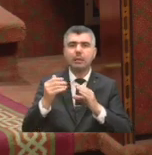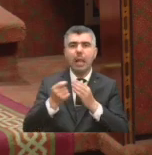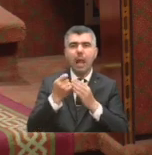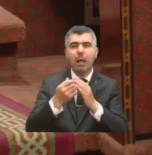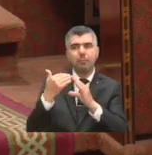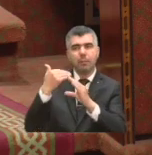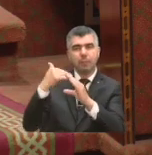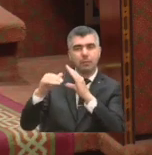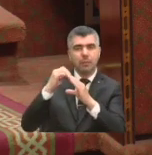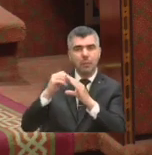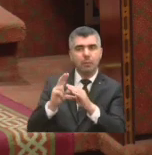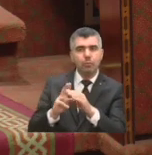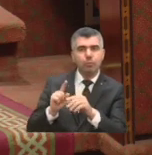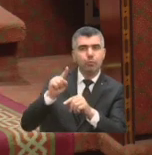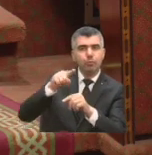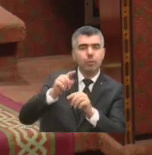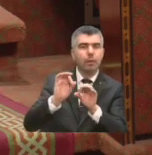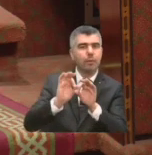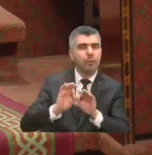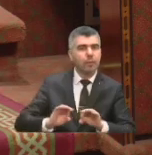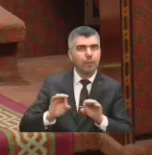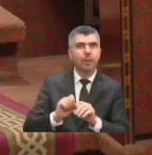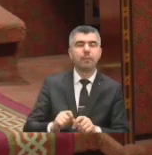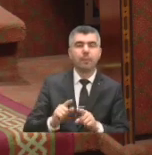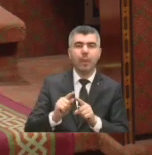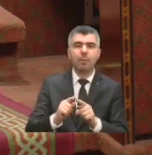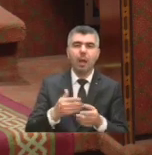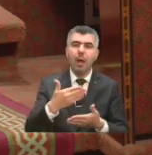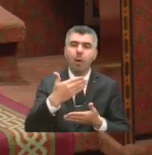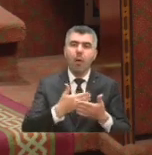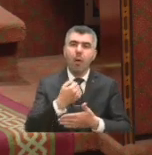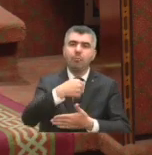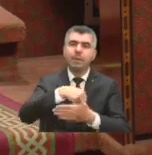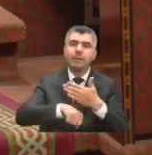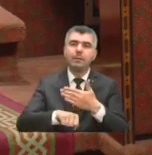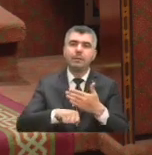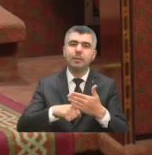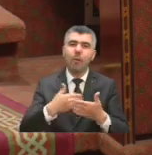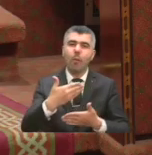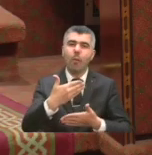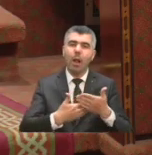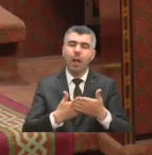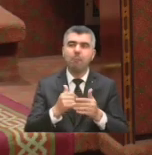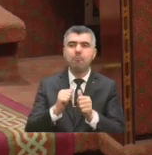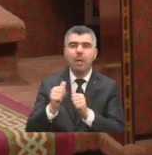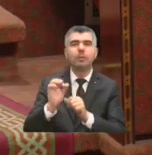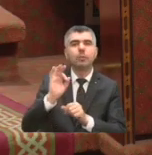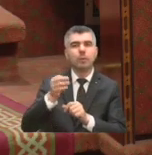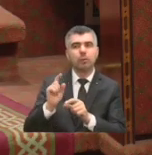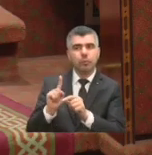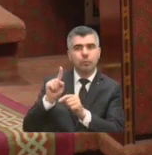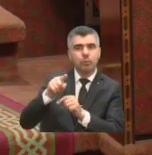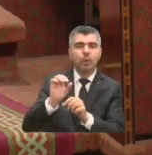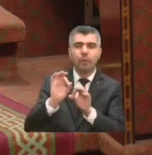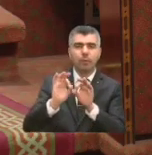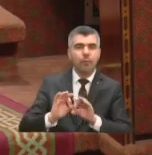بلا ما يتنقل. عقد الازدياد أيضا المواطن يمكن له يطلبه عن بعد بلا ما يتنقل.